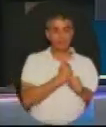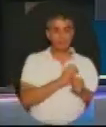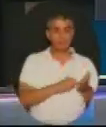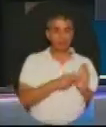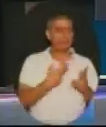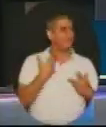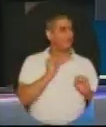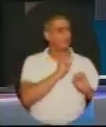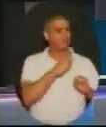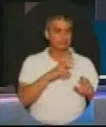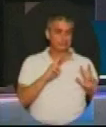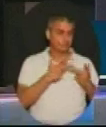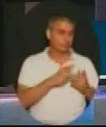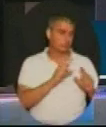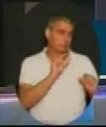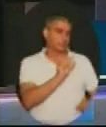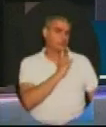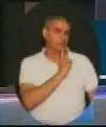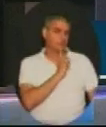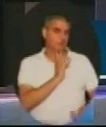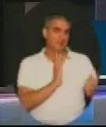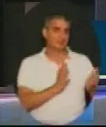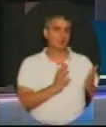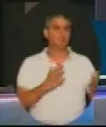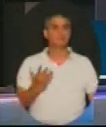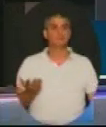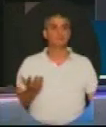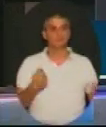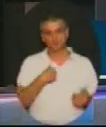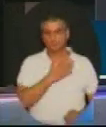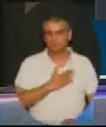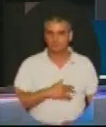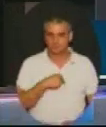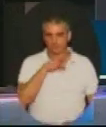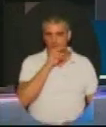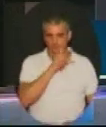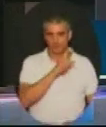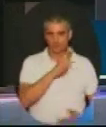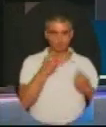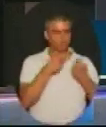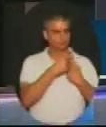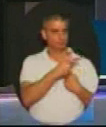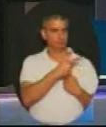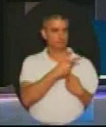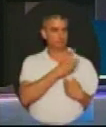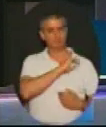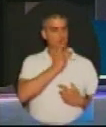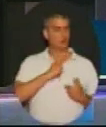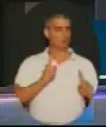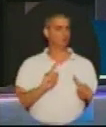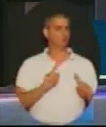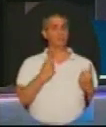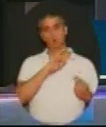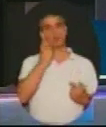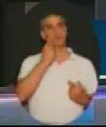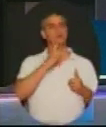והקרדיט הציבורי הכל כך נמוך שלו. ואני רוצה ככה לדבר לגבי כל התופעה הזאת של